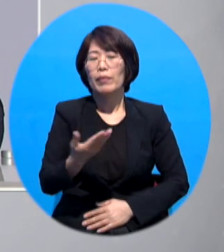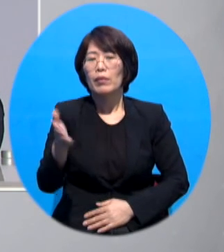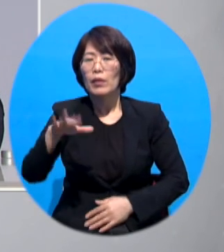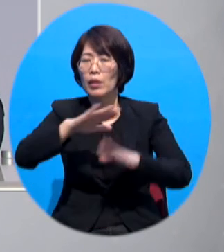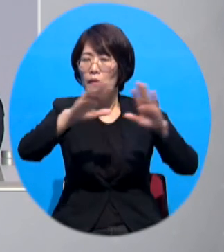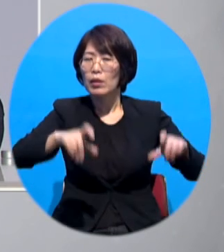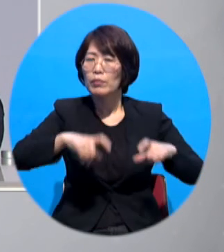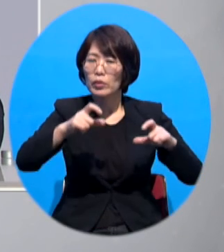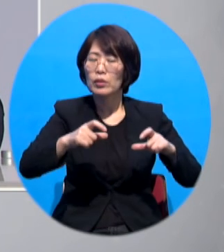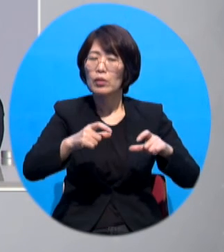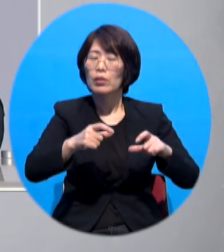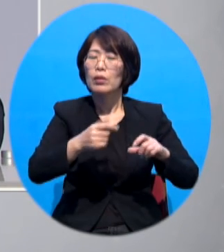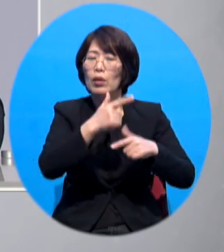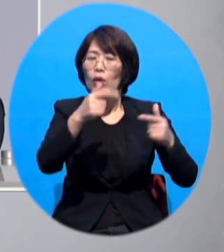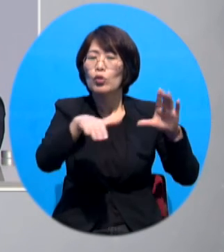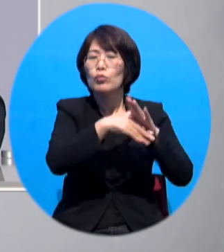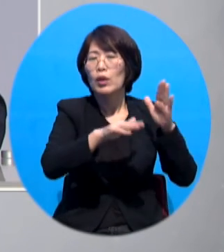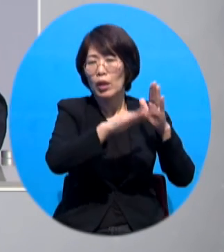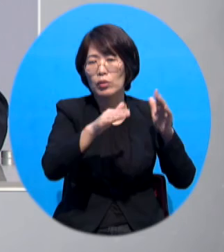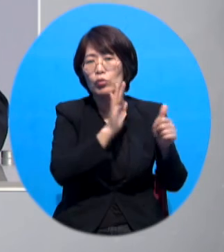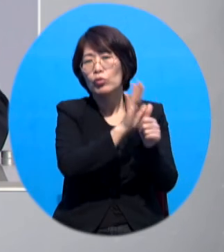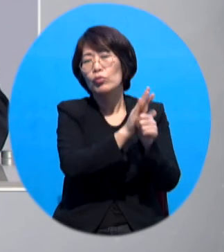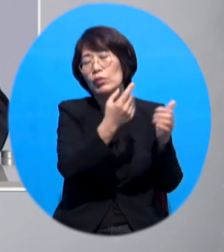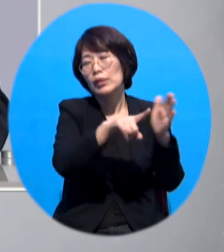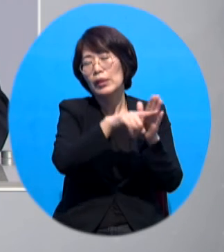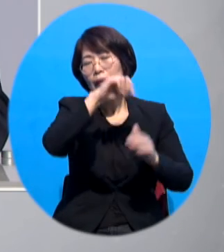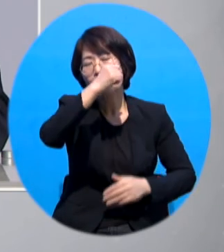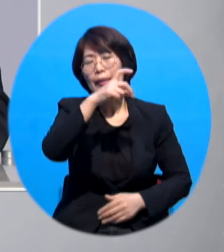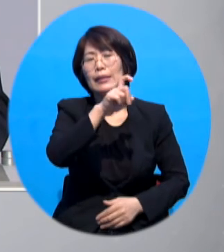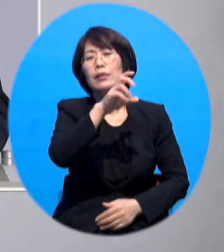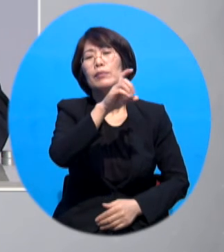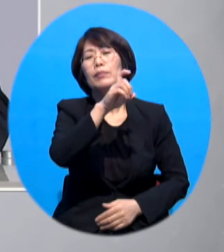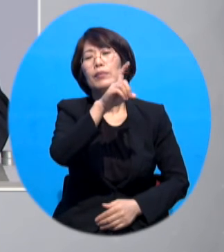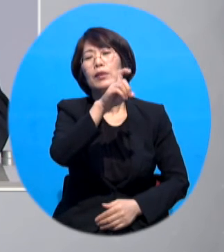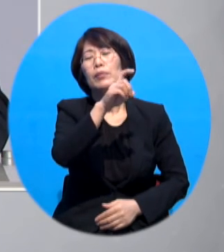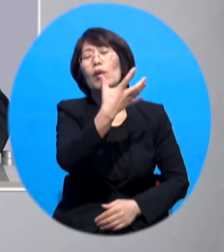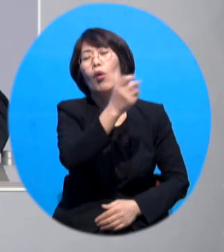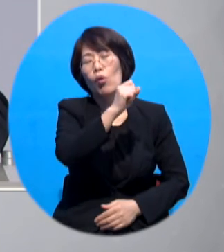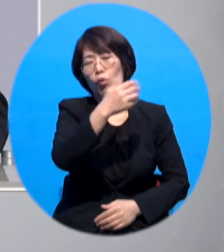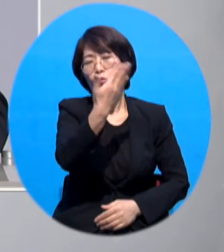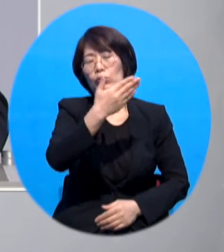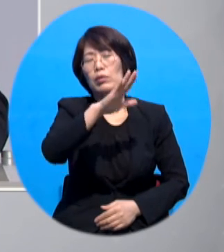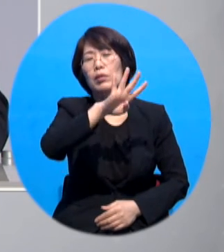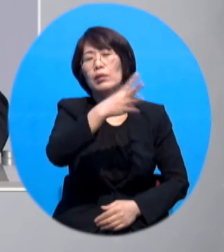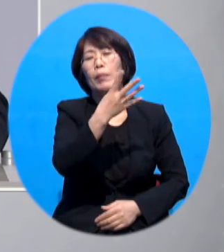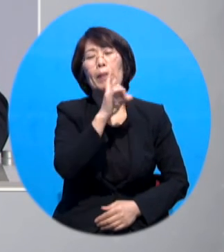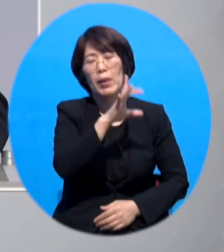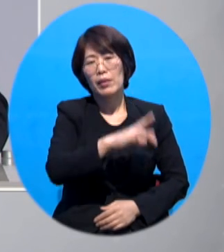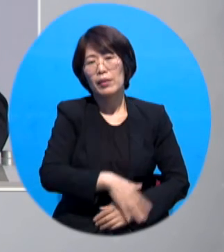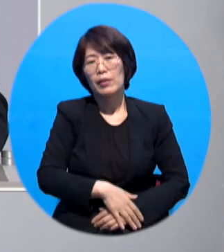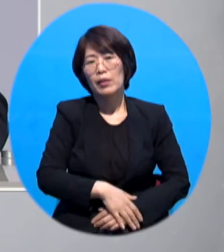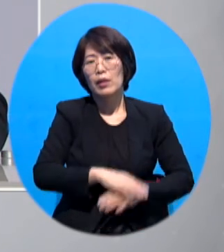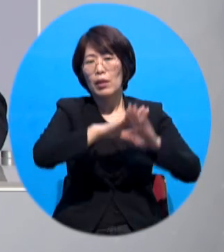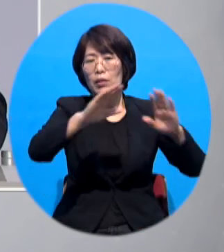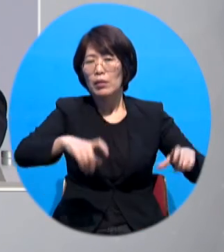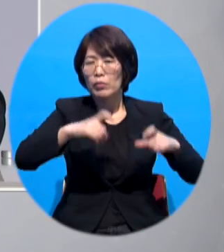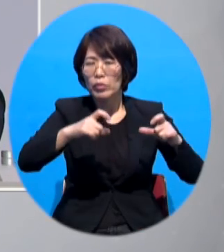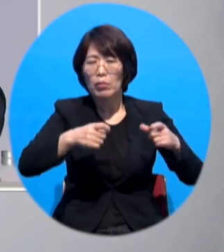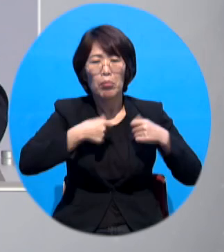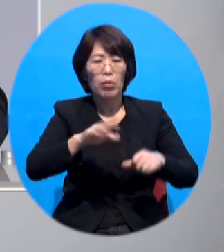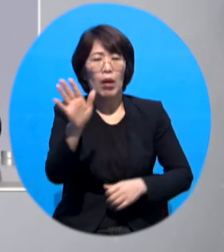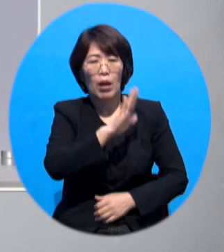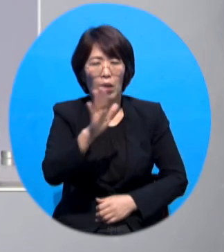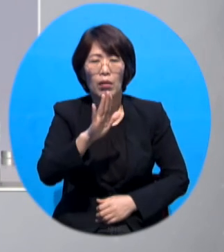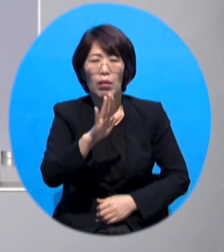수많은 다문화가정 운영 지원을 위한 예산은 고작 11억 9천 4백만원 입니다 이것이 전남 의 아이들을 포기하지 않겠다는